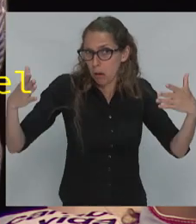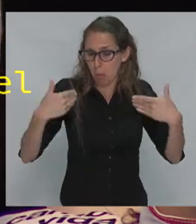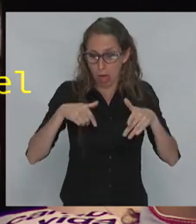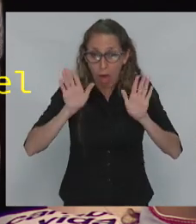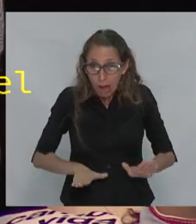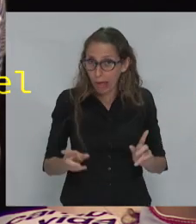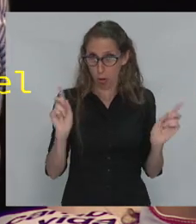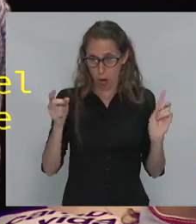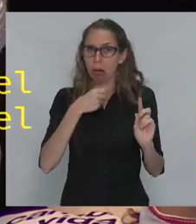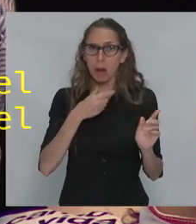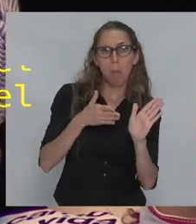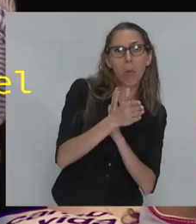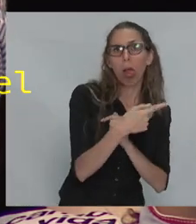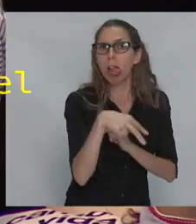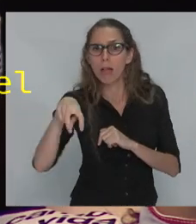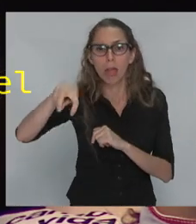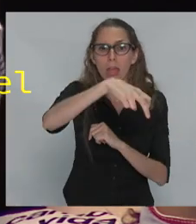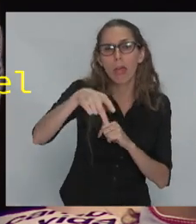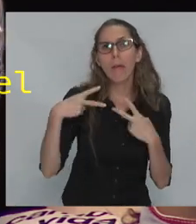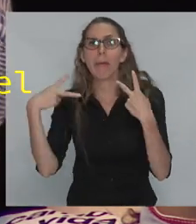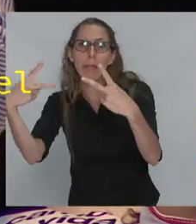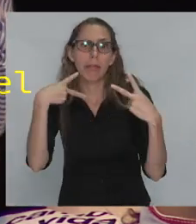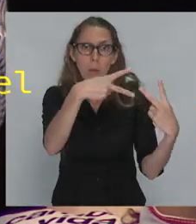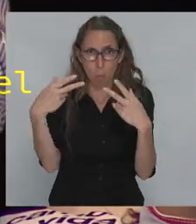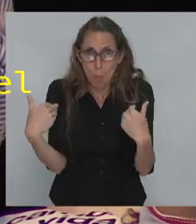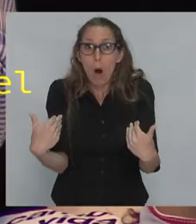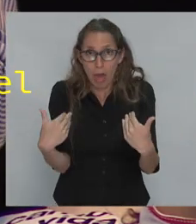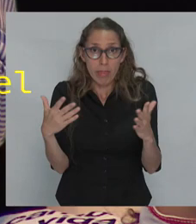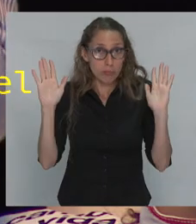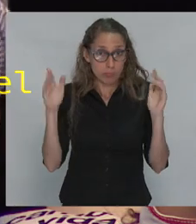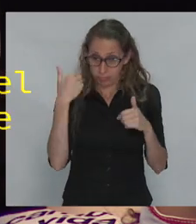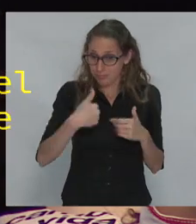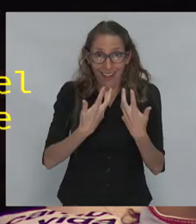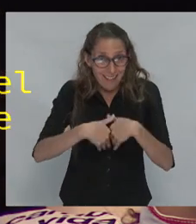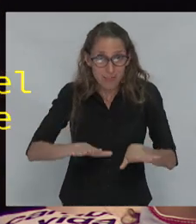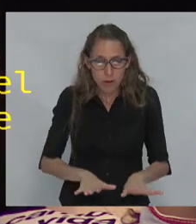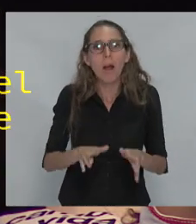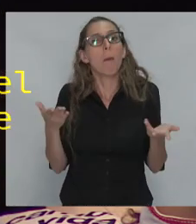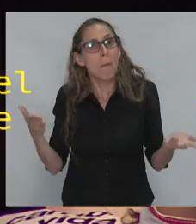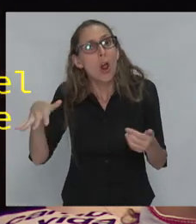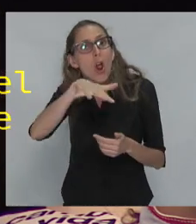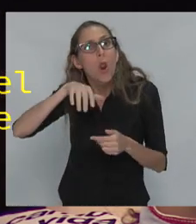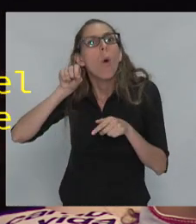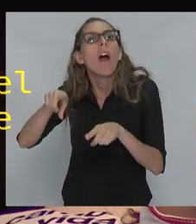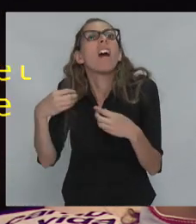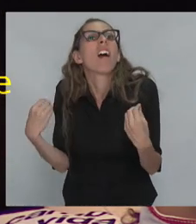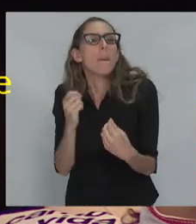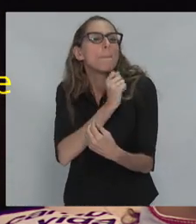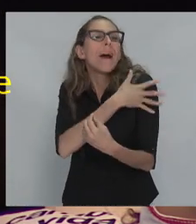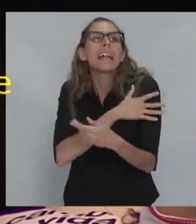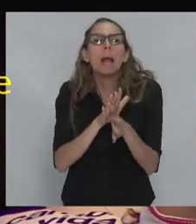savez, la Cisjordanie, pour que vous ayez une idée, la Palestine est un petit pays. La Cisjordanie fait